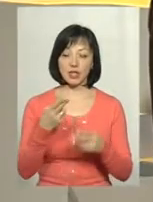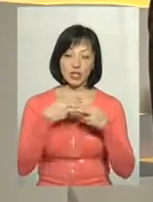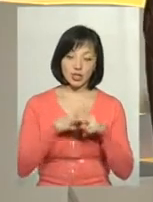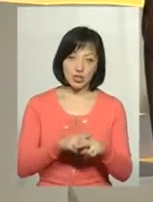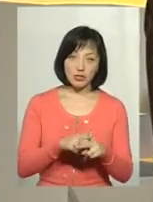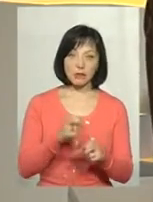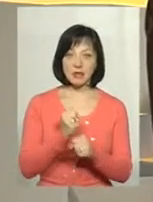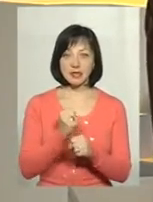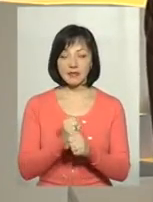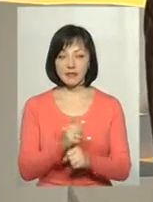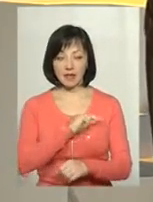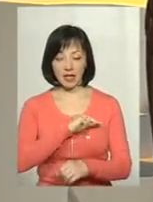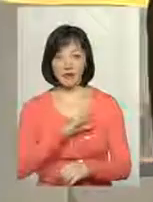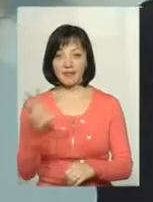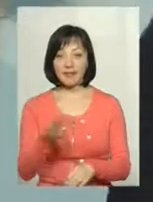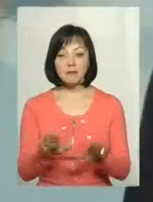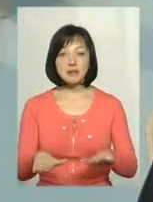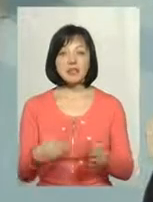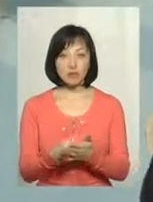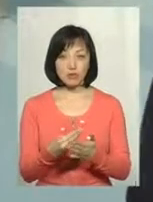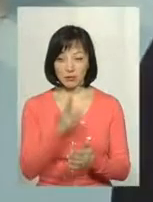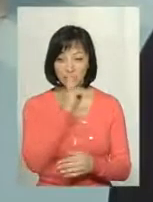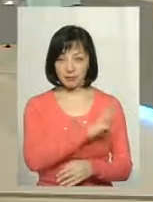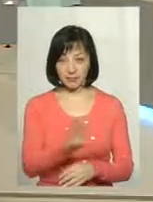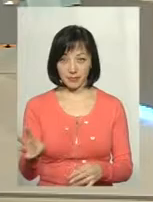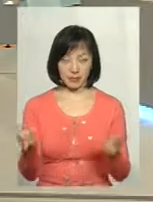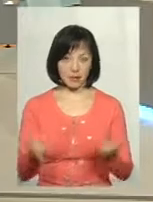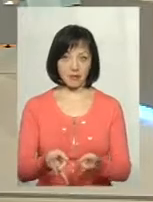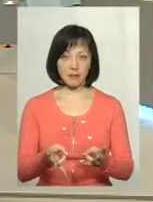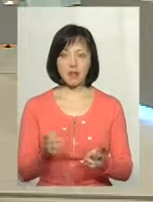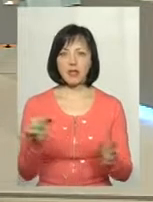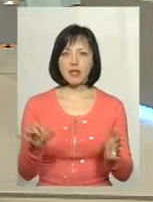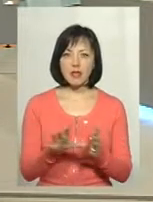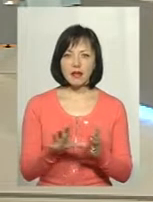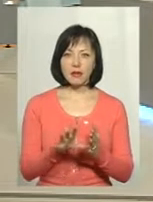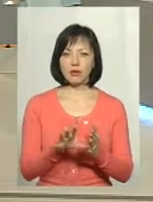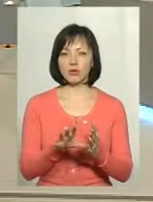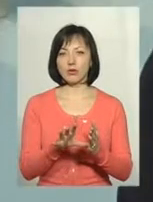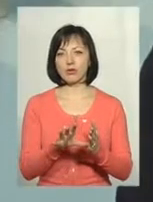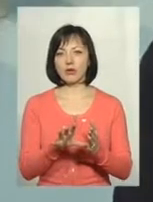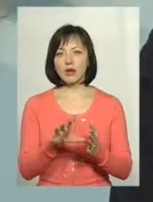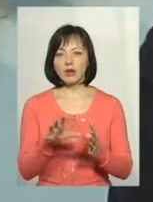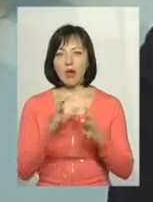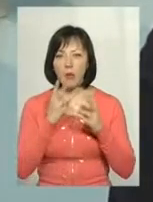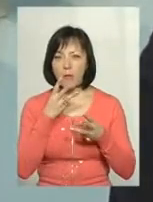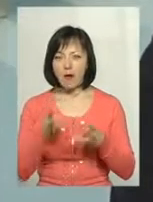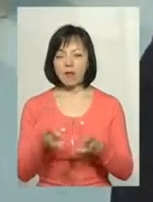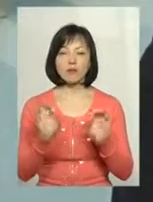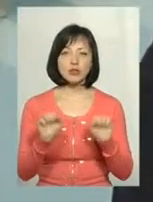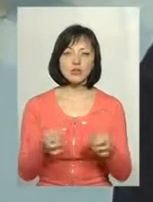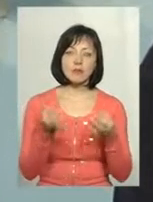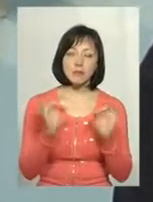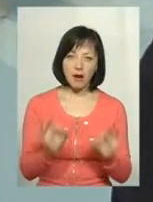працівники. Всі, це тобто все сьогодні місцеві надходження місцевого бюджету, енергоносії. Тобто, можливо, це і правильно, щоб ми